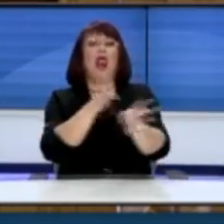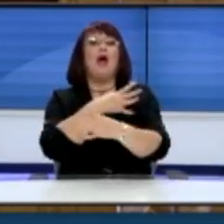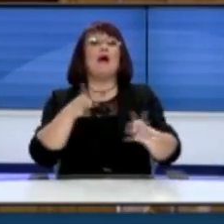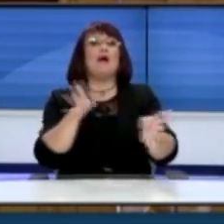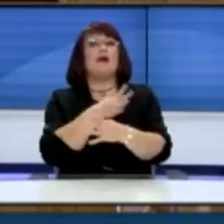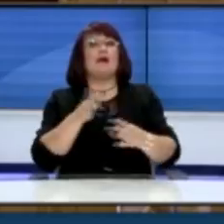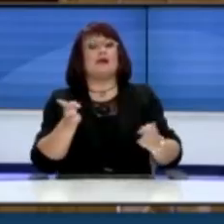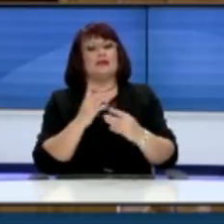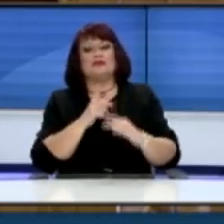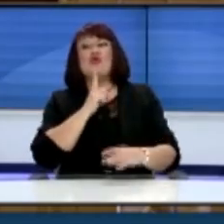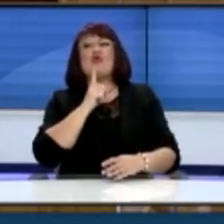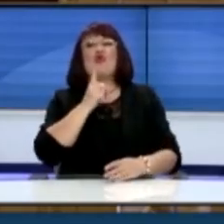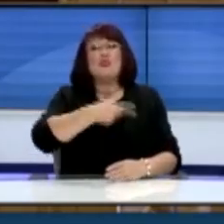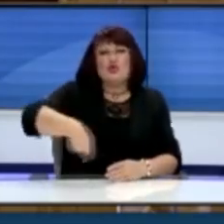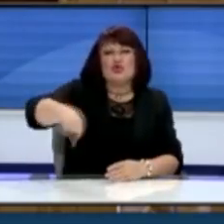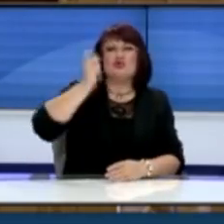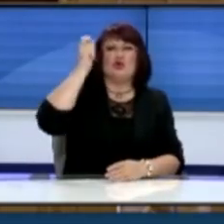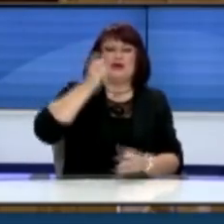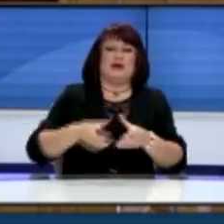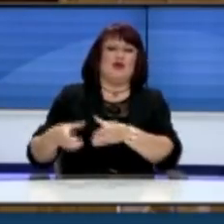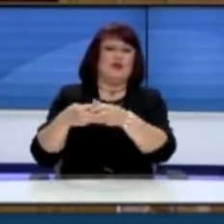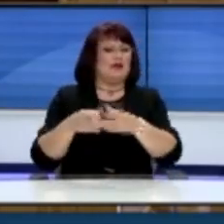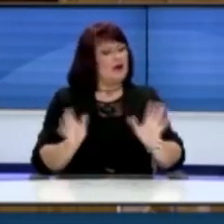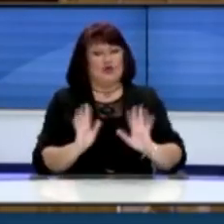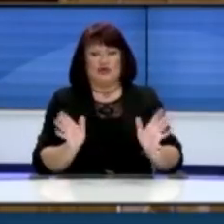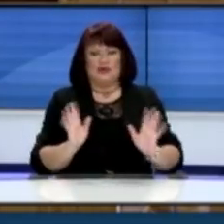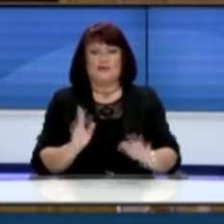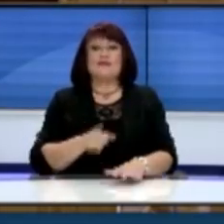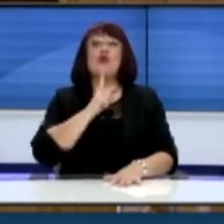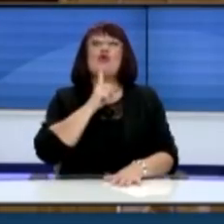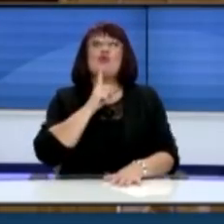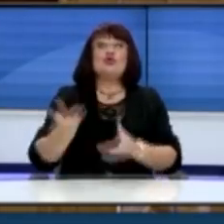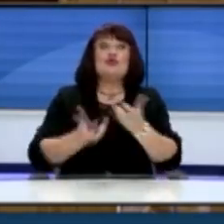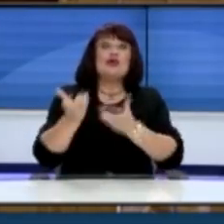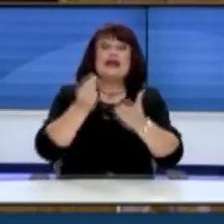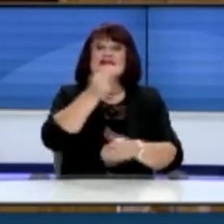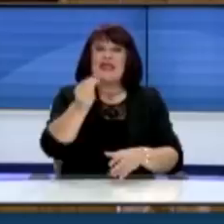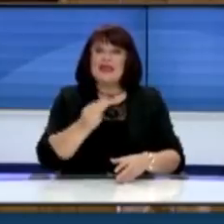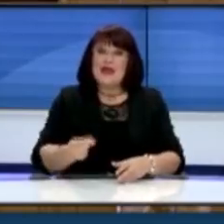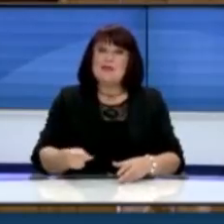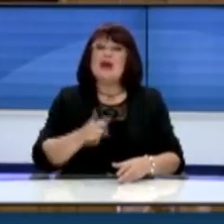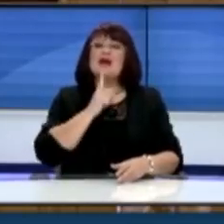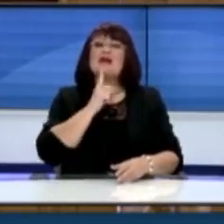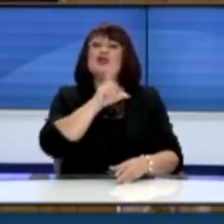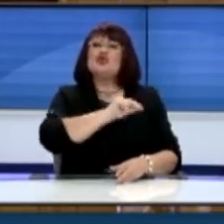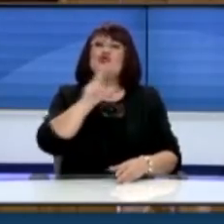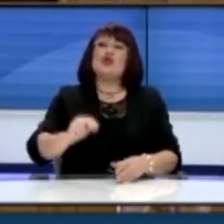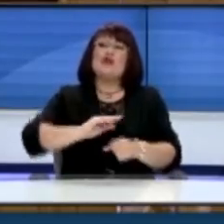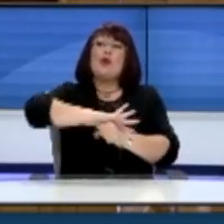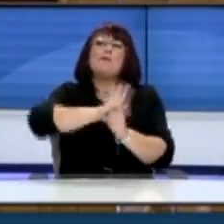λαϊκίζοντας, όπως κάνουν τα άλλα αστικά κόμματα. Όπως με τις φωτιές, έτσι και με την πανδημία που